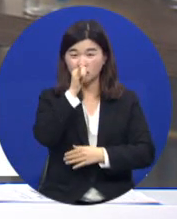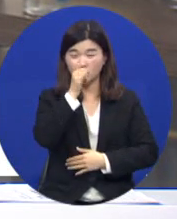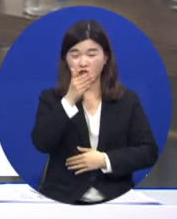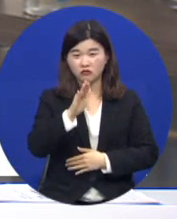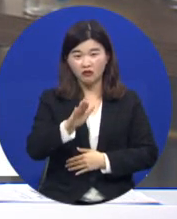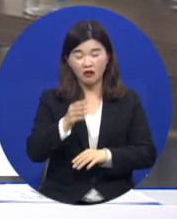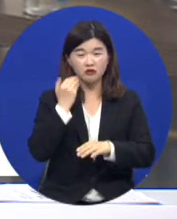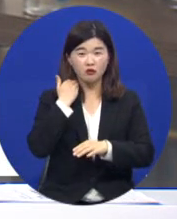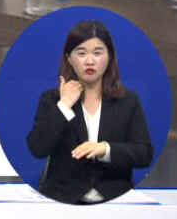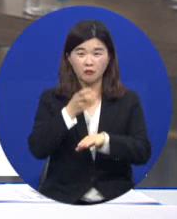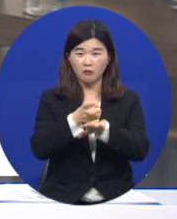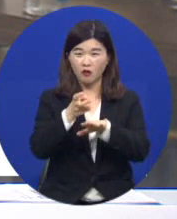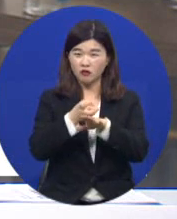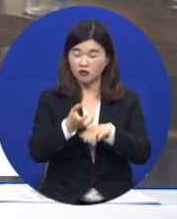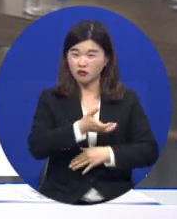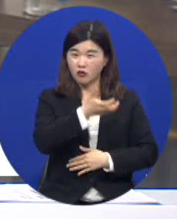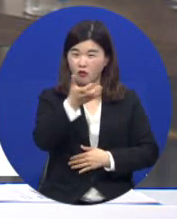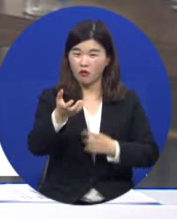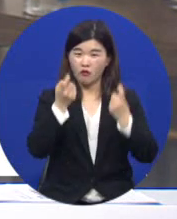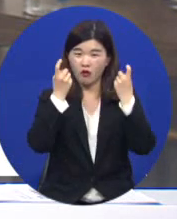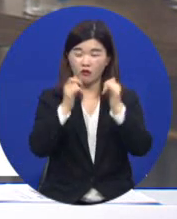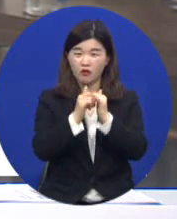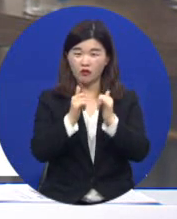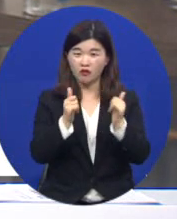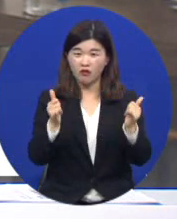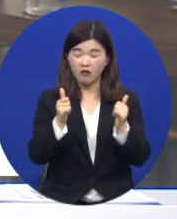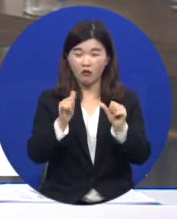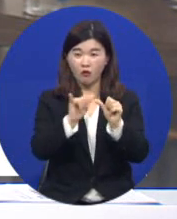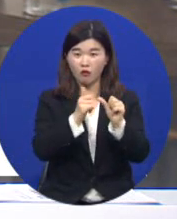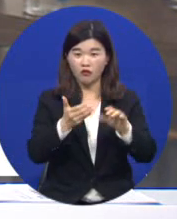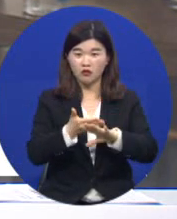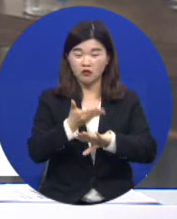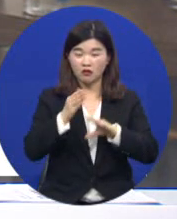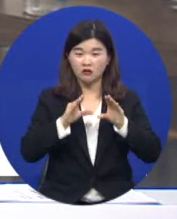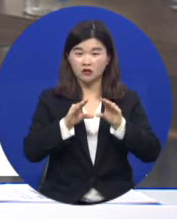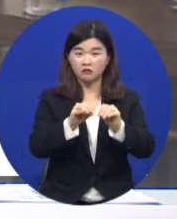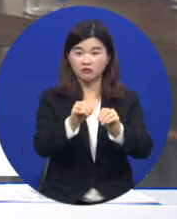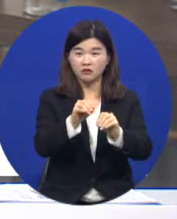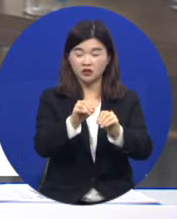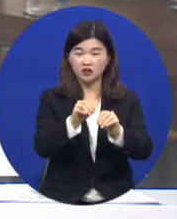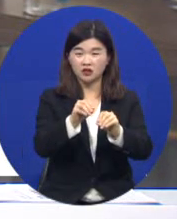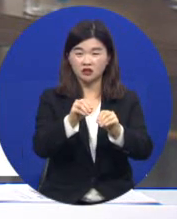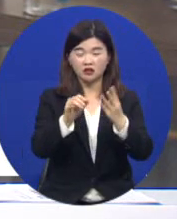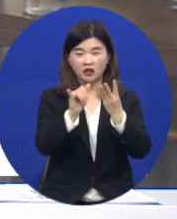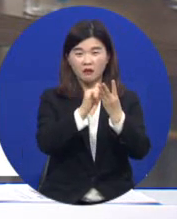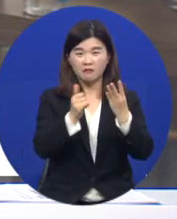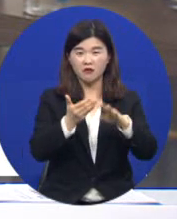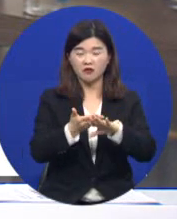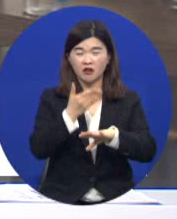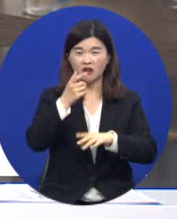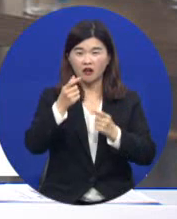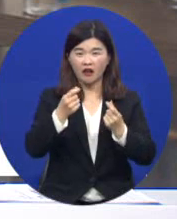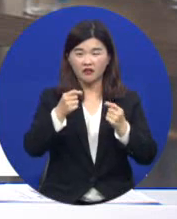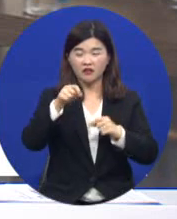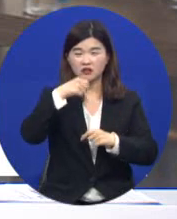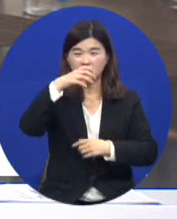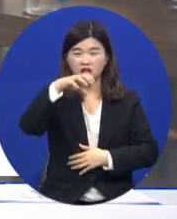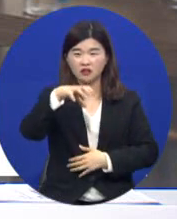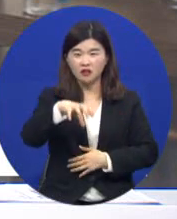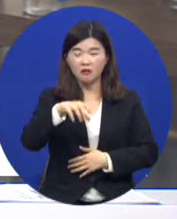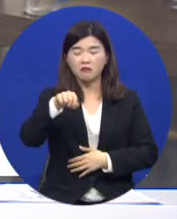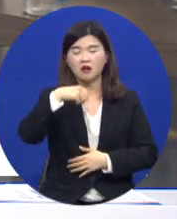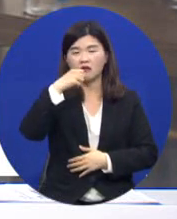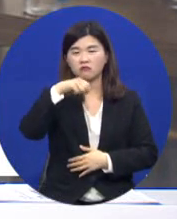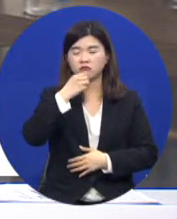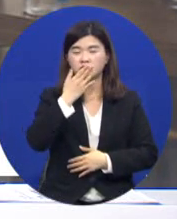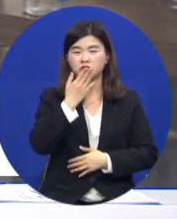이 전세버스로 이동하는 관광객들은 5인 이상의 금지 조치에 이 4명 이상 같은 식당에서